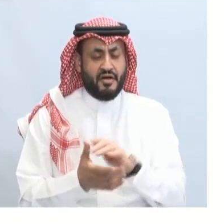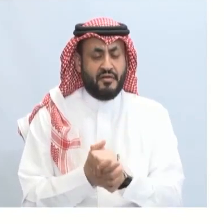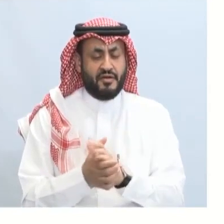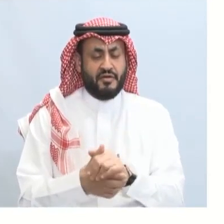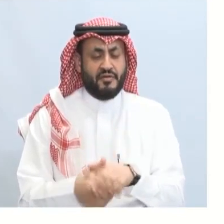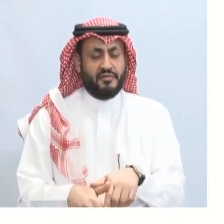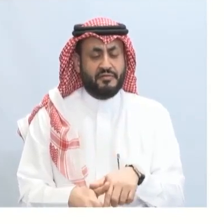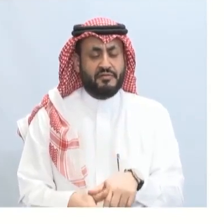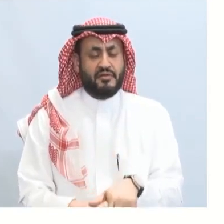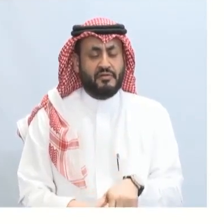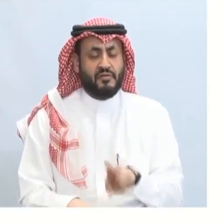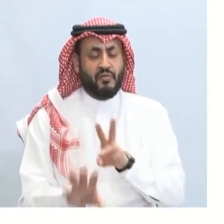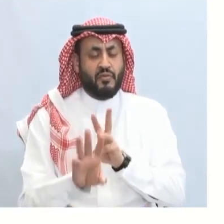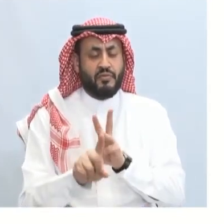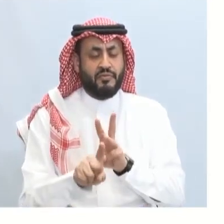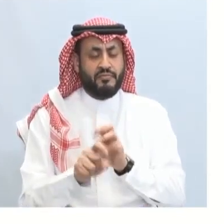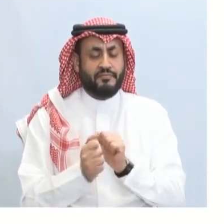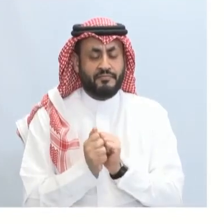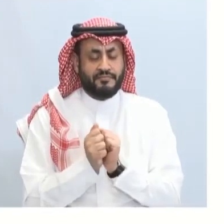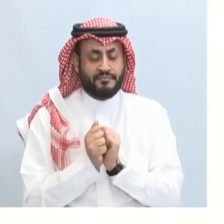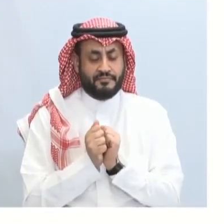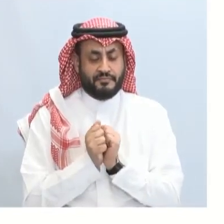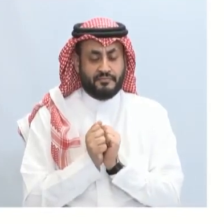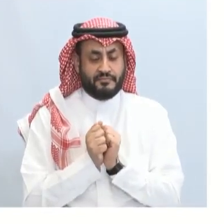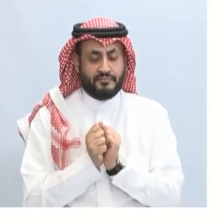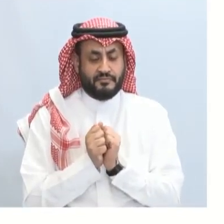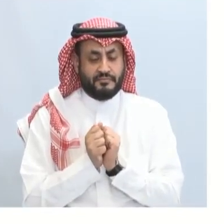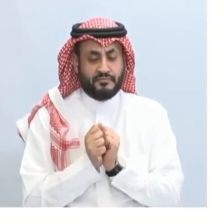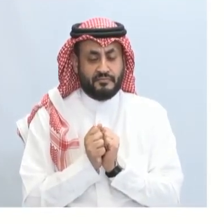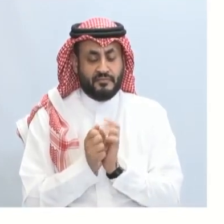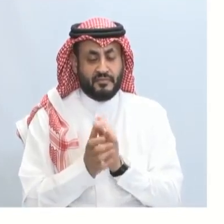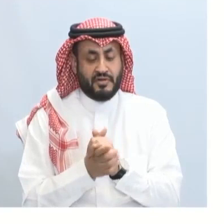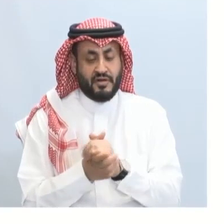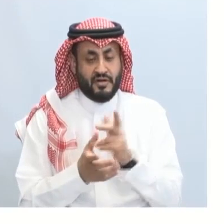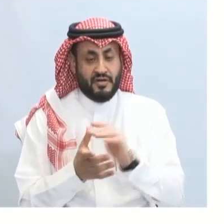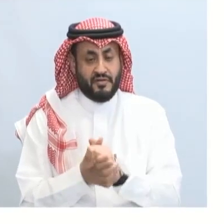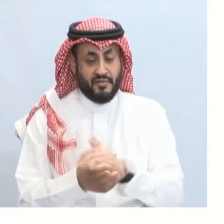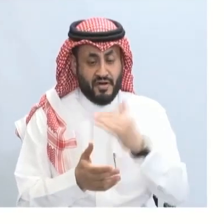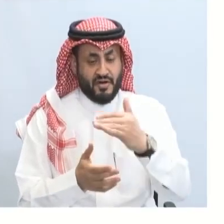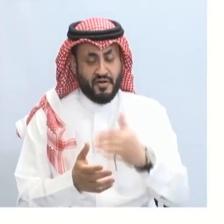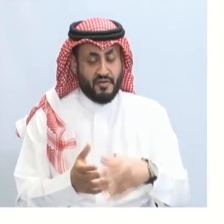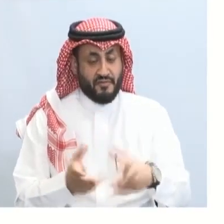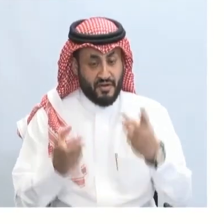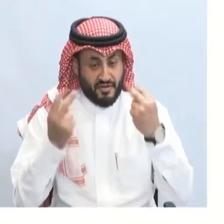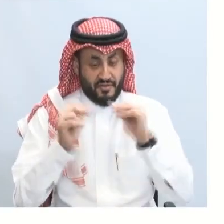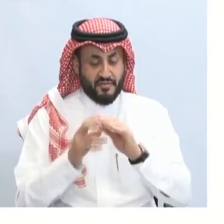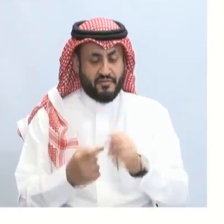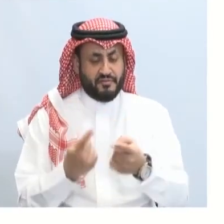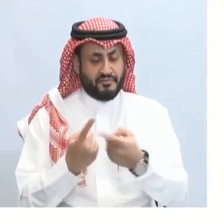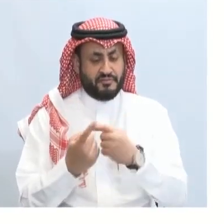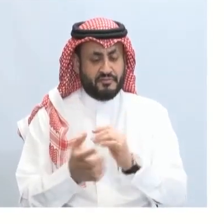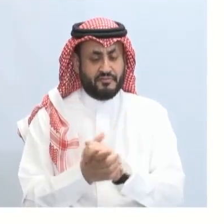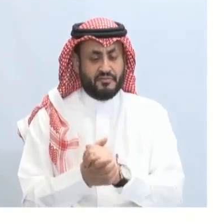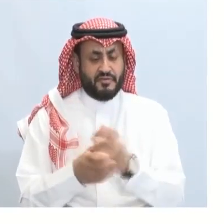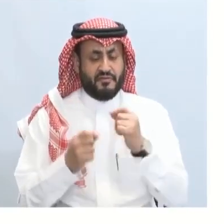ثواب وعقاب وقدوه وبذلك حققنا اغلب الاهداف حققنا الهدف الاول